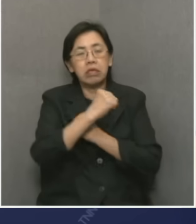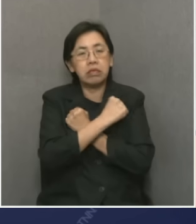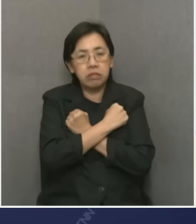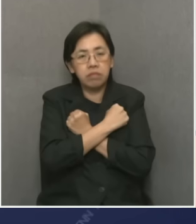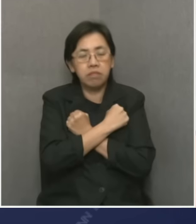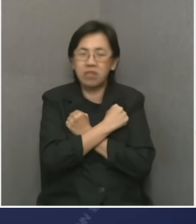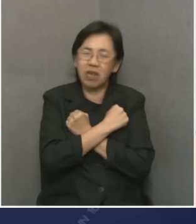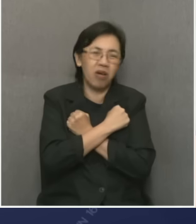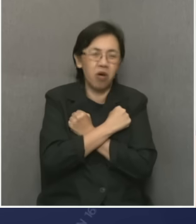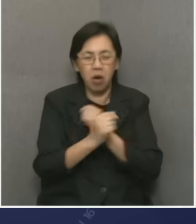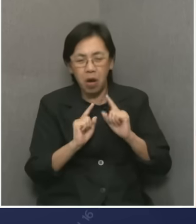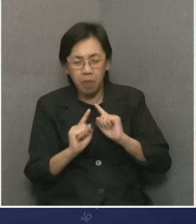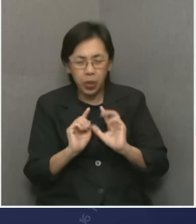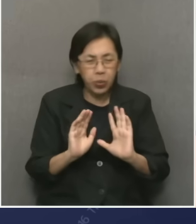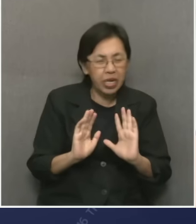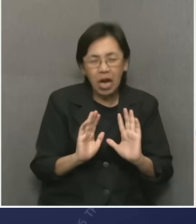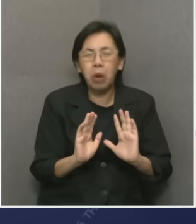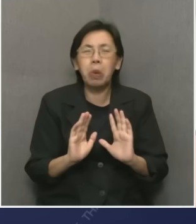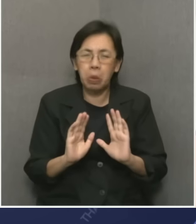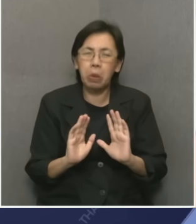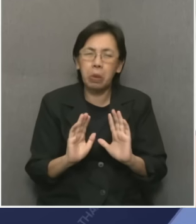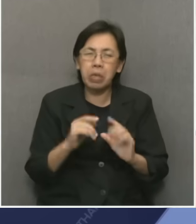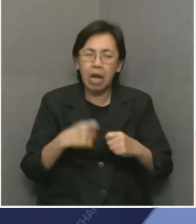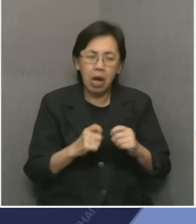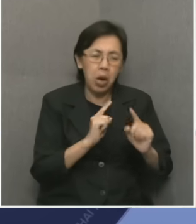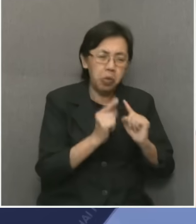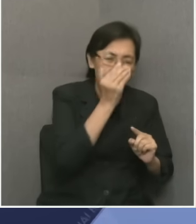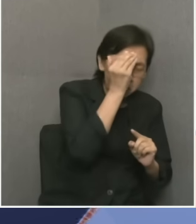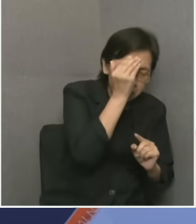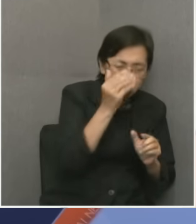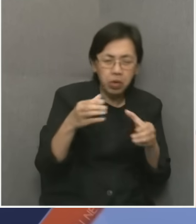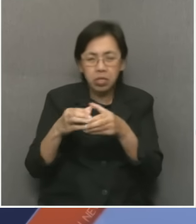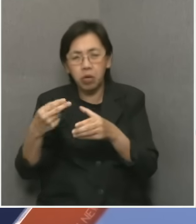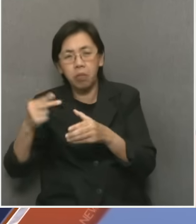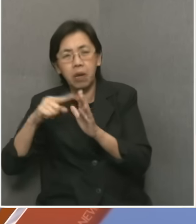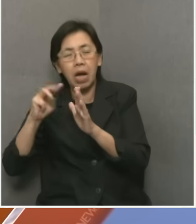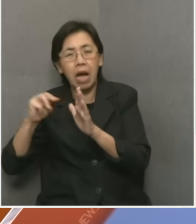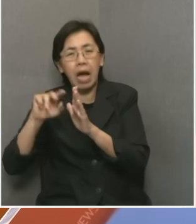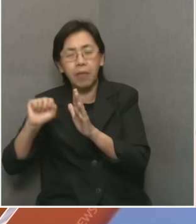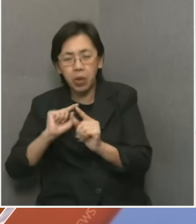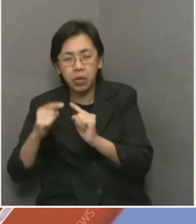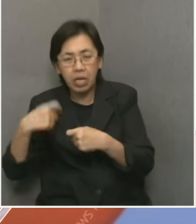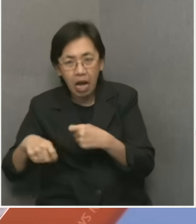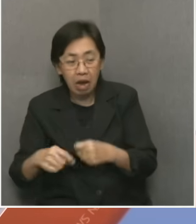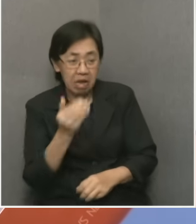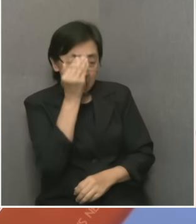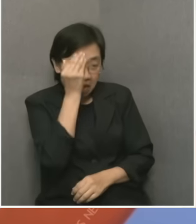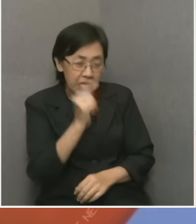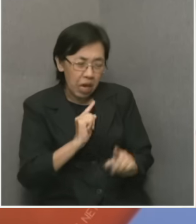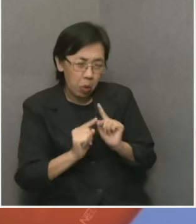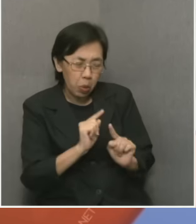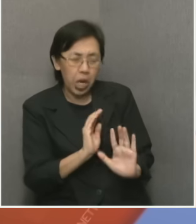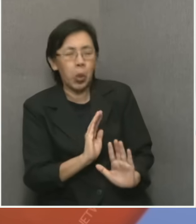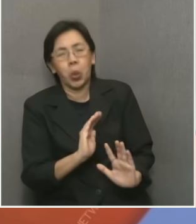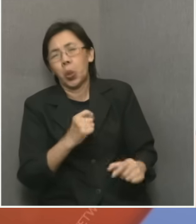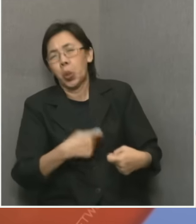สามารถที่จะกดดันนะครับทั้งสองฝ่ายนะฮะโดยเฉพาะฝั่งของอิสราเอลได้มากนักนะครับเนื่องจ